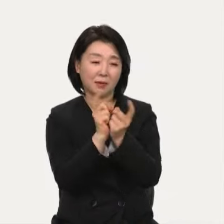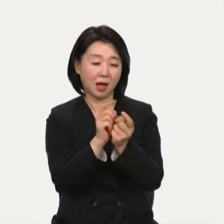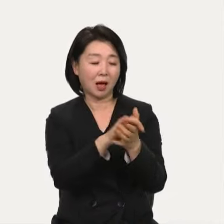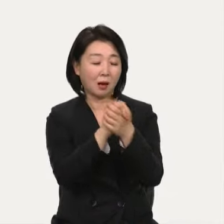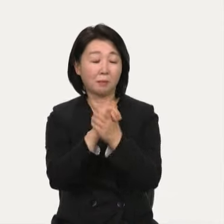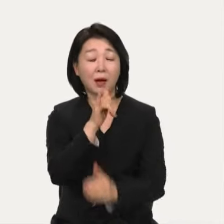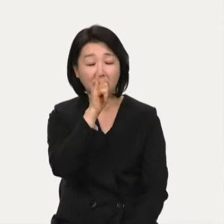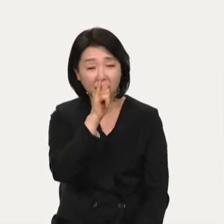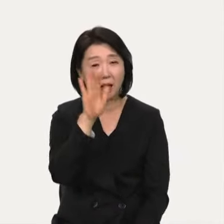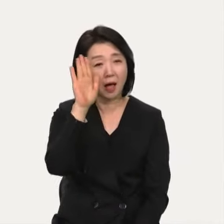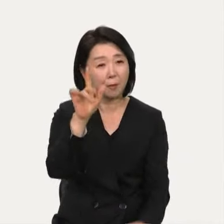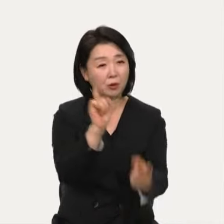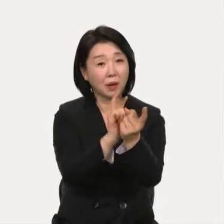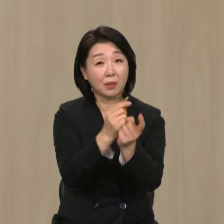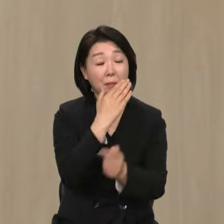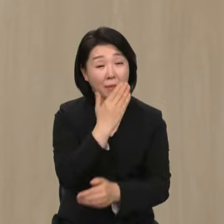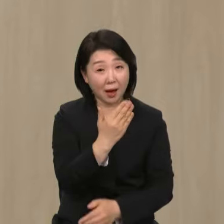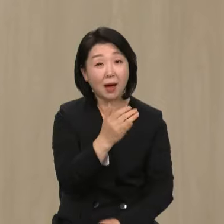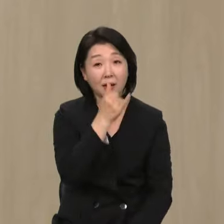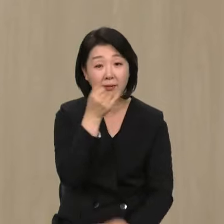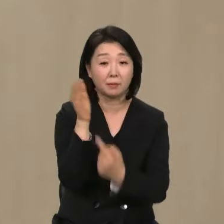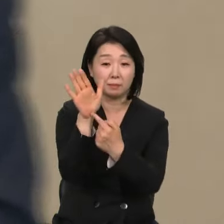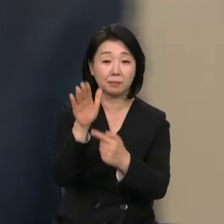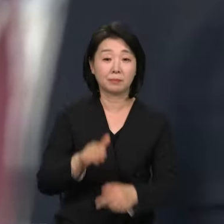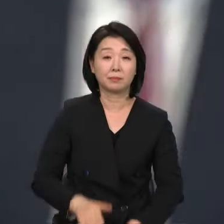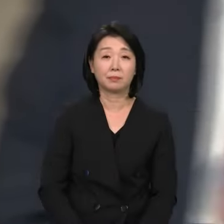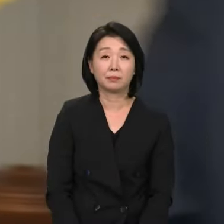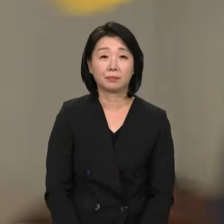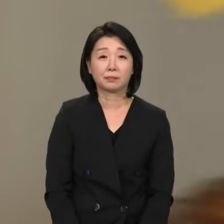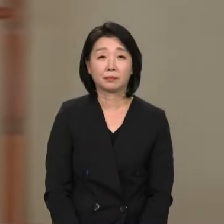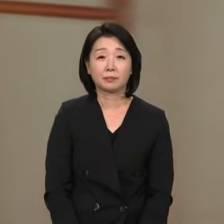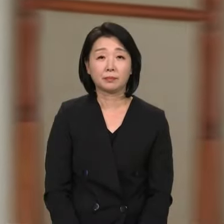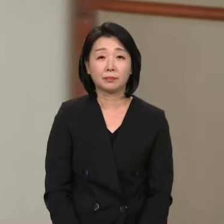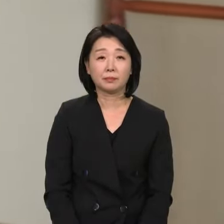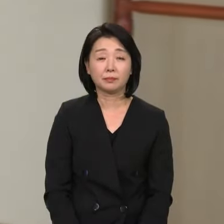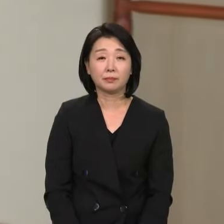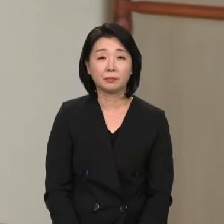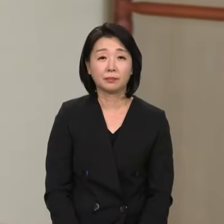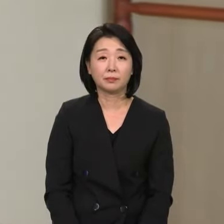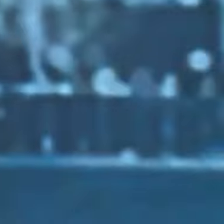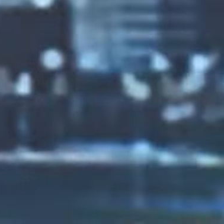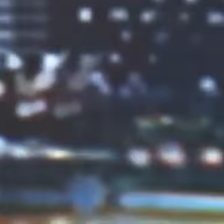것이라고 가능성을 열어뒀습니다. JTBC 유정화입니다.